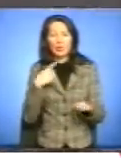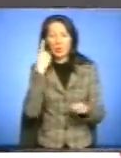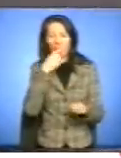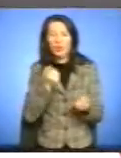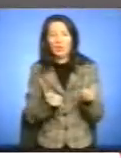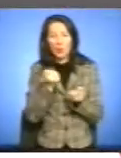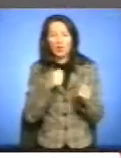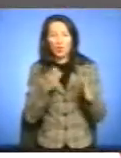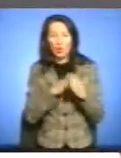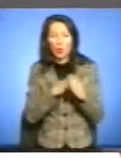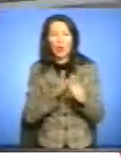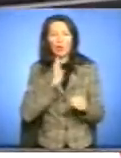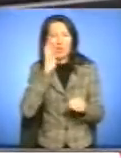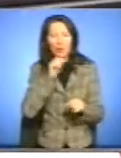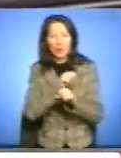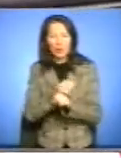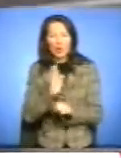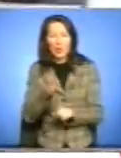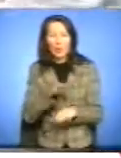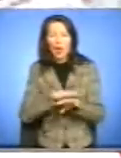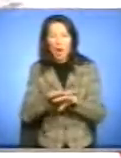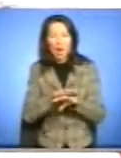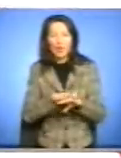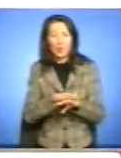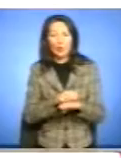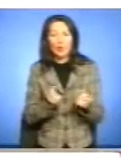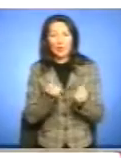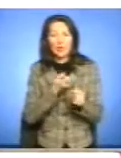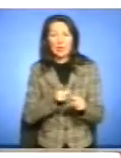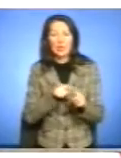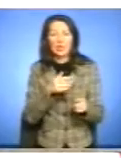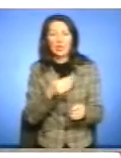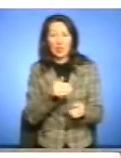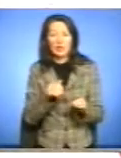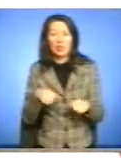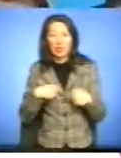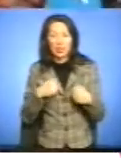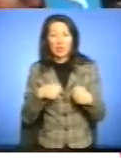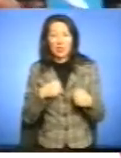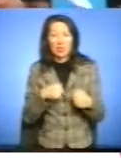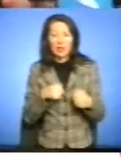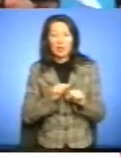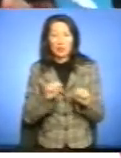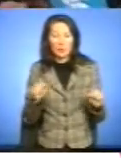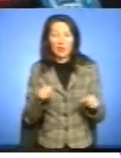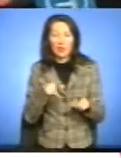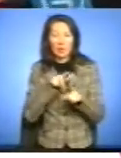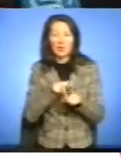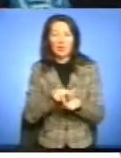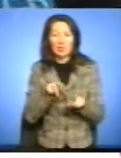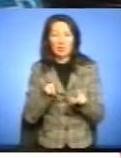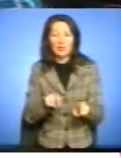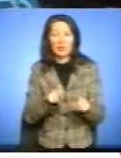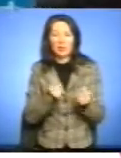вранці на зупинках було людно. Водії, які наважилися сісти за кермо, їхали з перешкодами. Я сьогодні їхав від села,